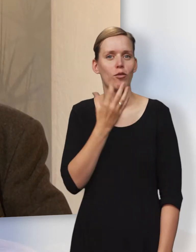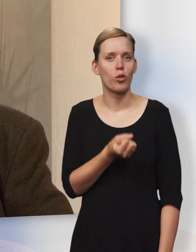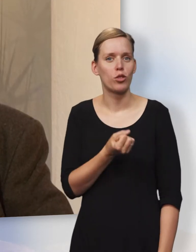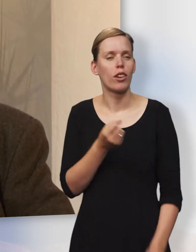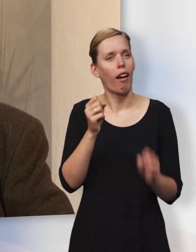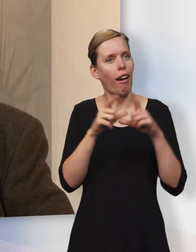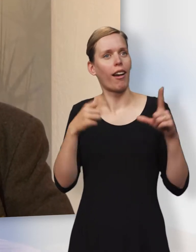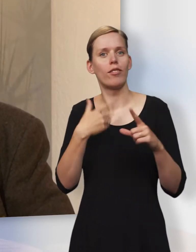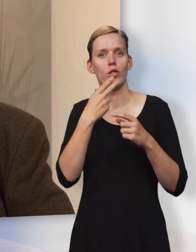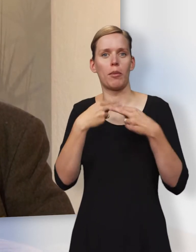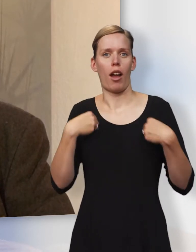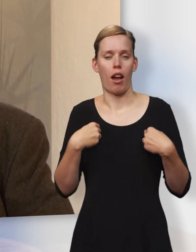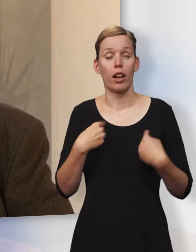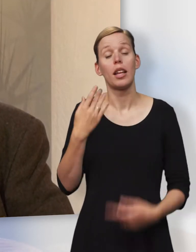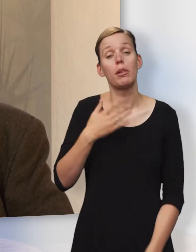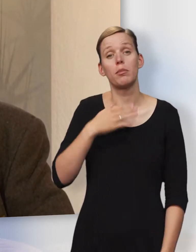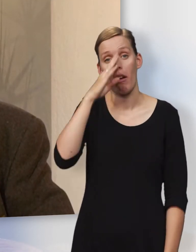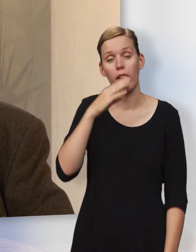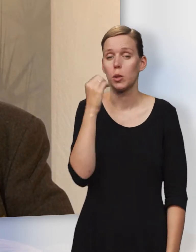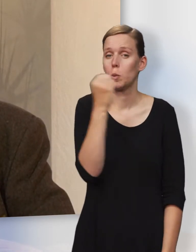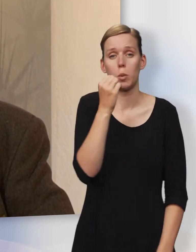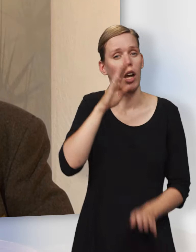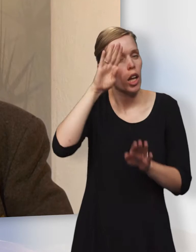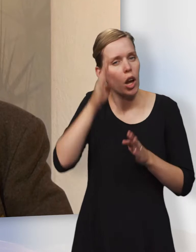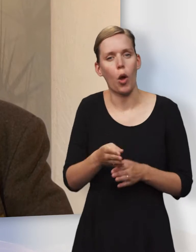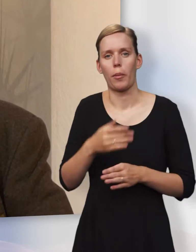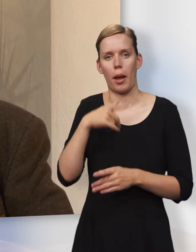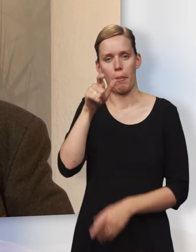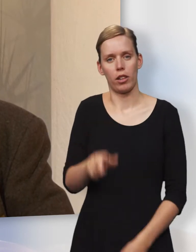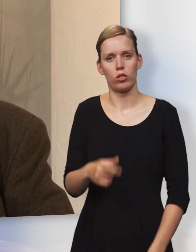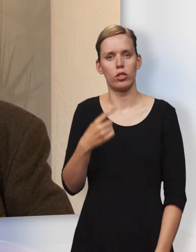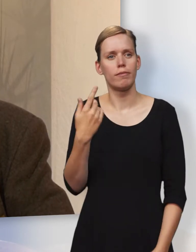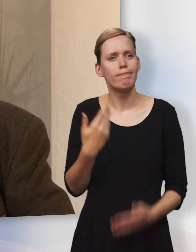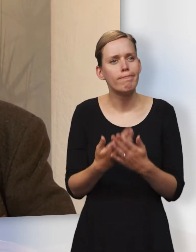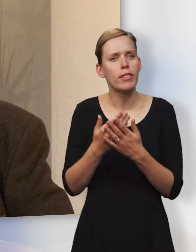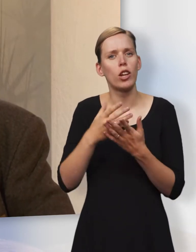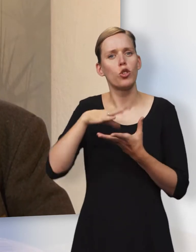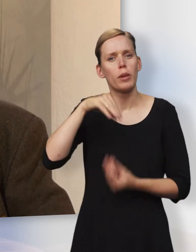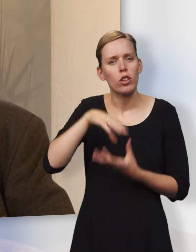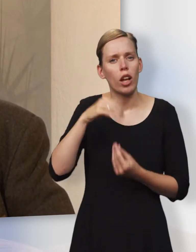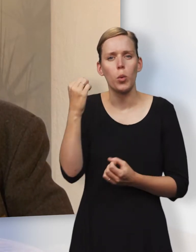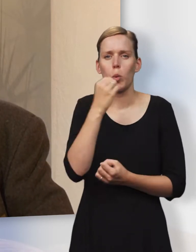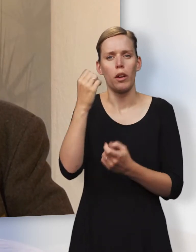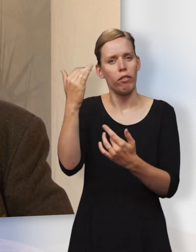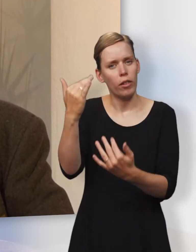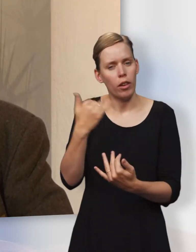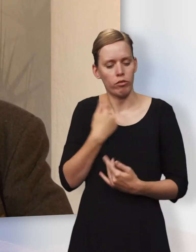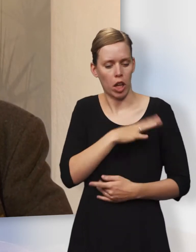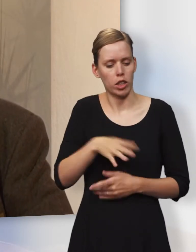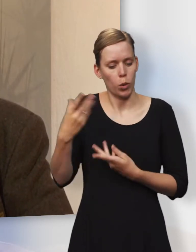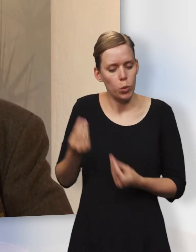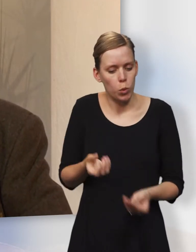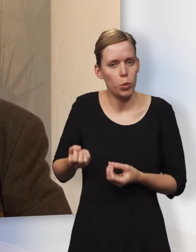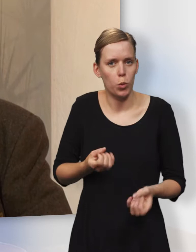Pfarrer. Also mein Vater war auch ein sehr gläubiger Mensch. Und diese Spiritualität hat er uns auch weitergegeben. Und ich